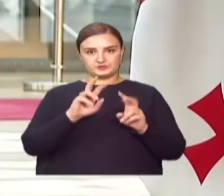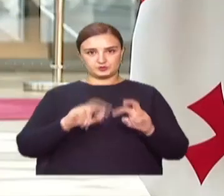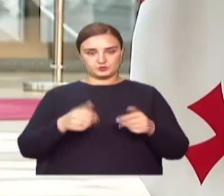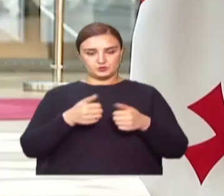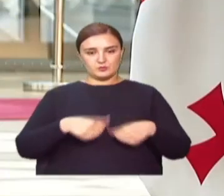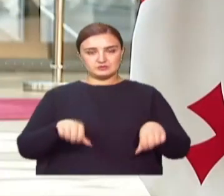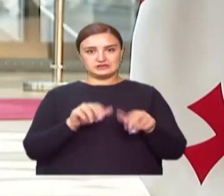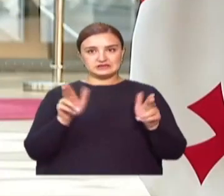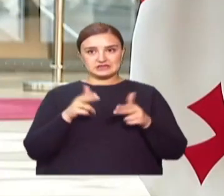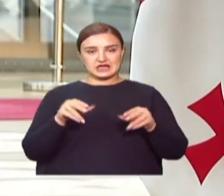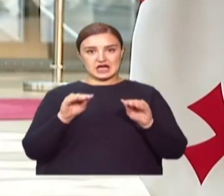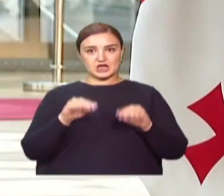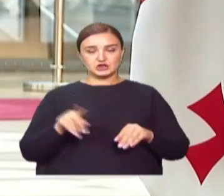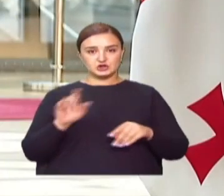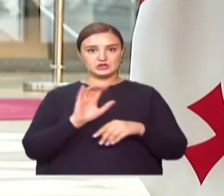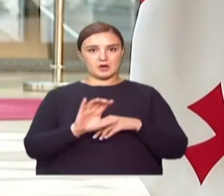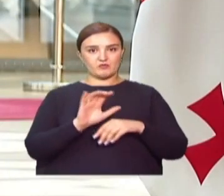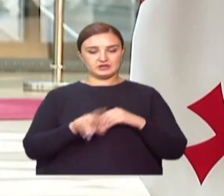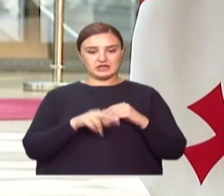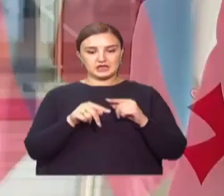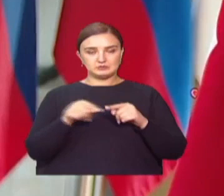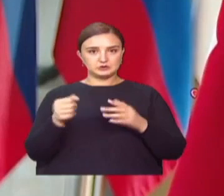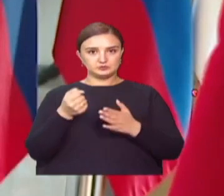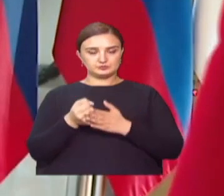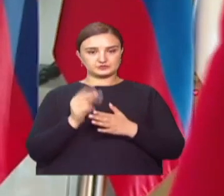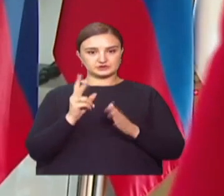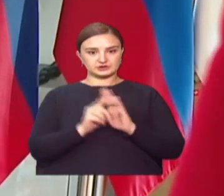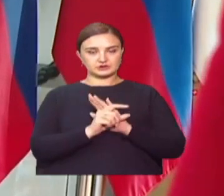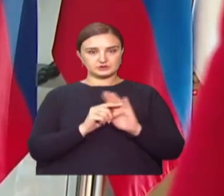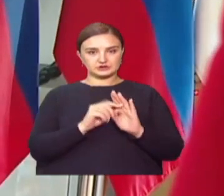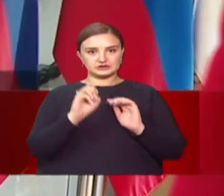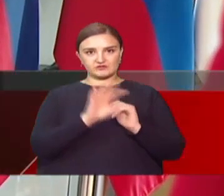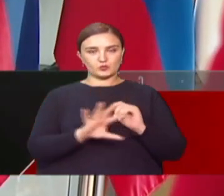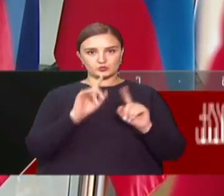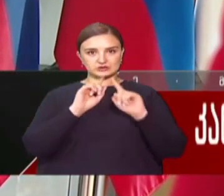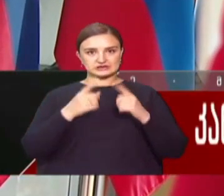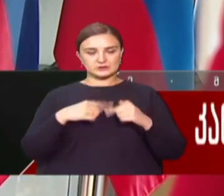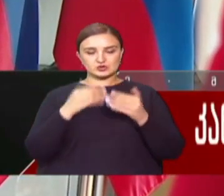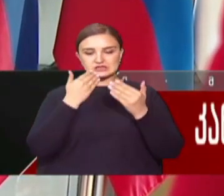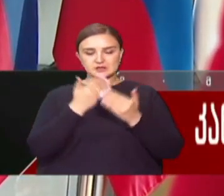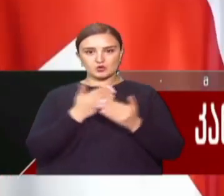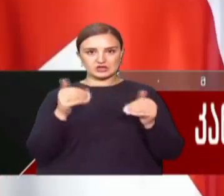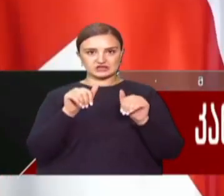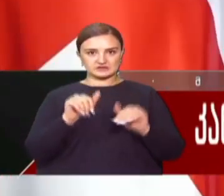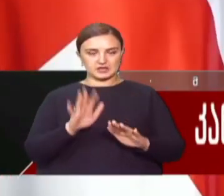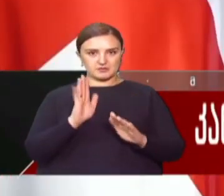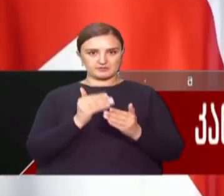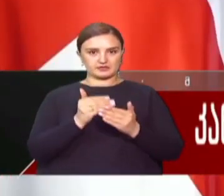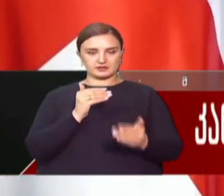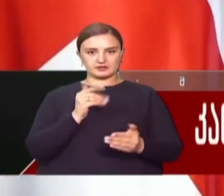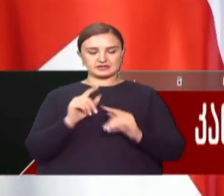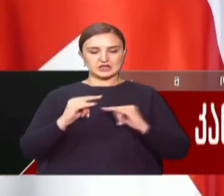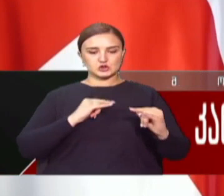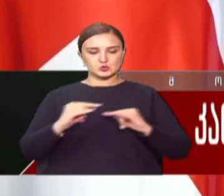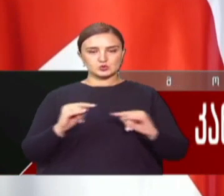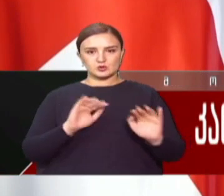ანგარიშის გამოქვეყნებიდან დეკემბრის ბოლომდე, ანუ კანდიდატის სტატუსზე ევროპული საბჭოს საბოლოო გადაწყვეტილებამდე. Destructiuli